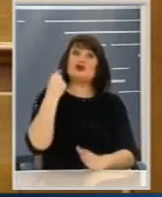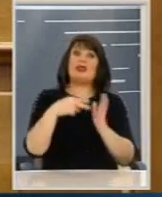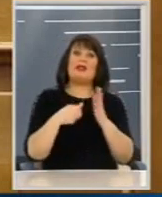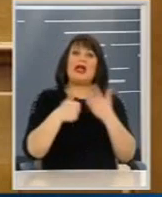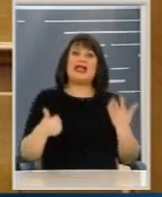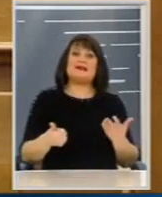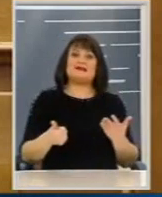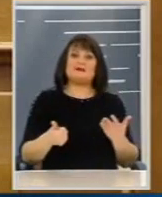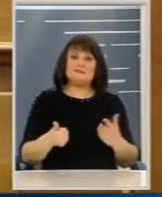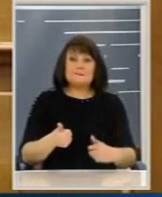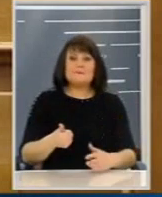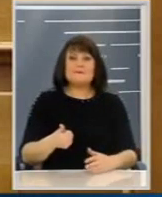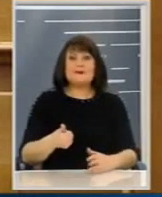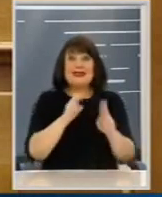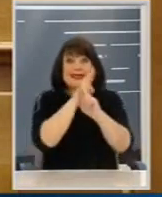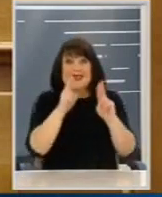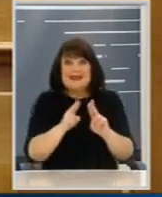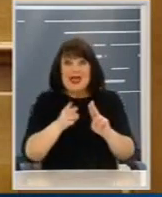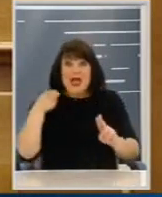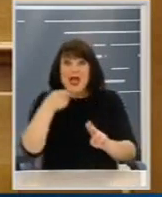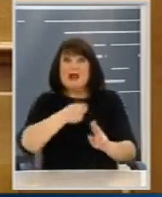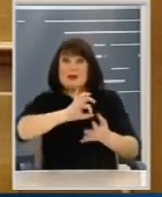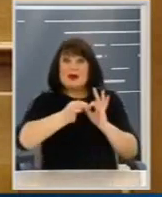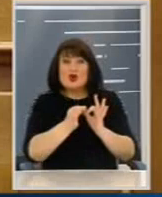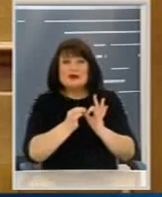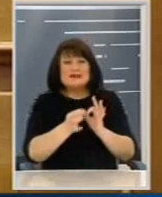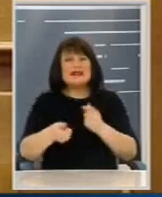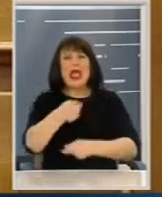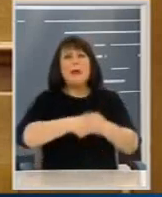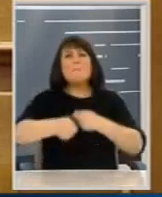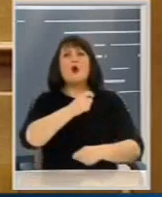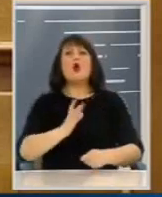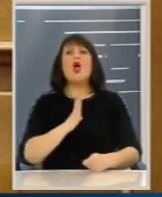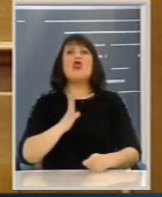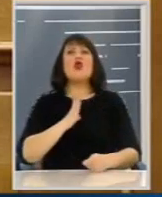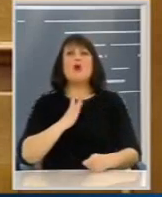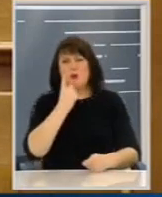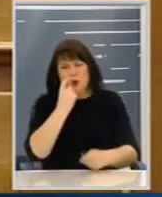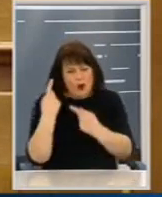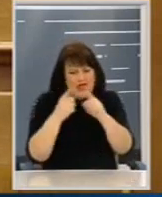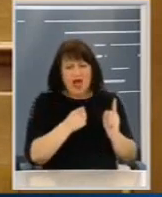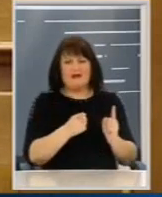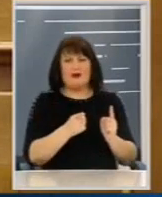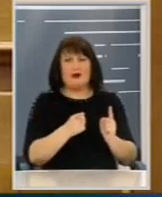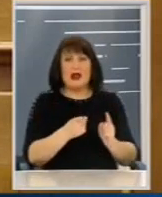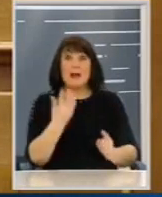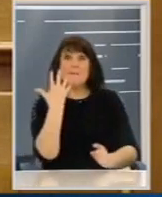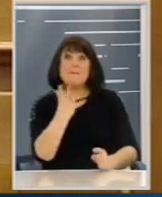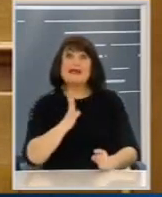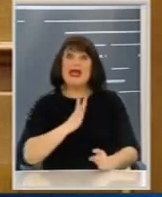εξάρθρωση δομημένης διεθνικής εγκληματικής οργάνωσης για τράφικινγκ, σύλληψη 5 ατόμων και ταυτοποίηση 5